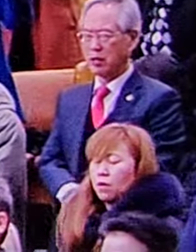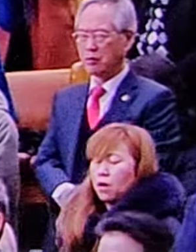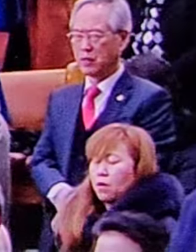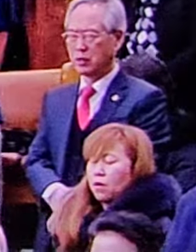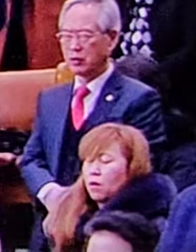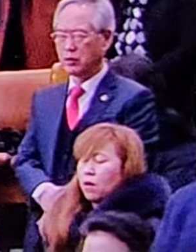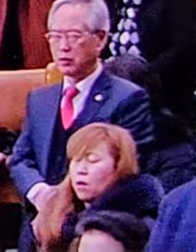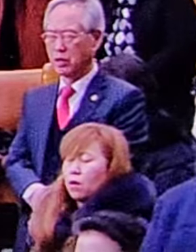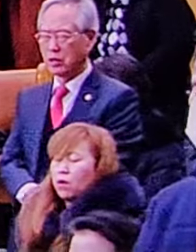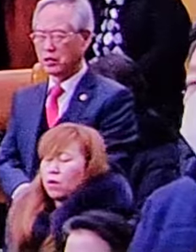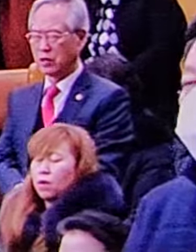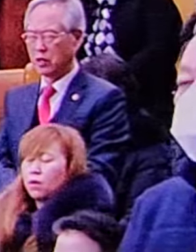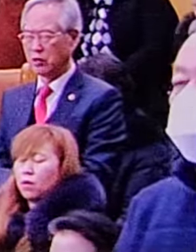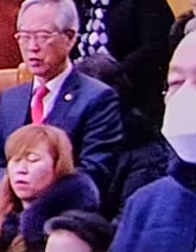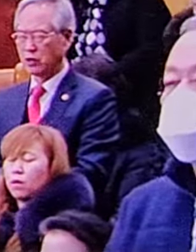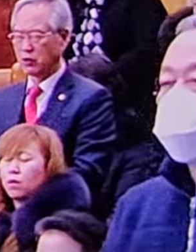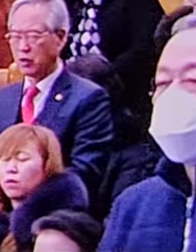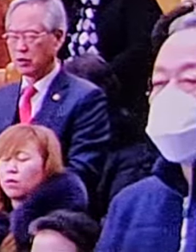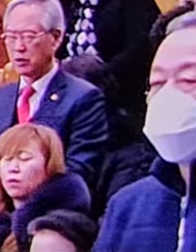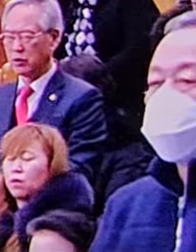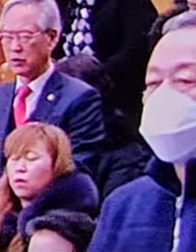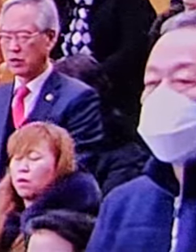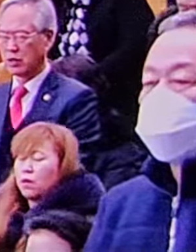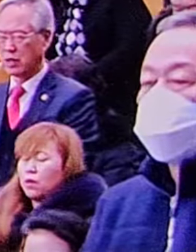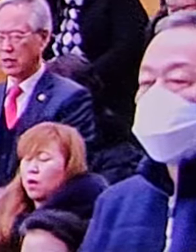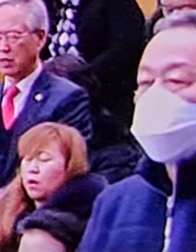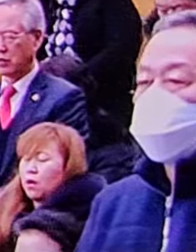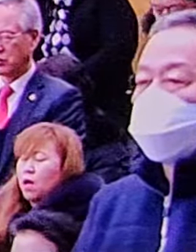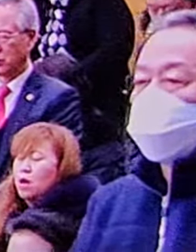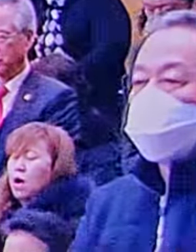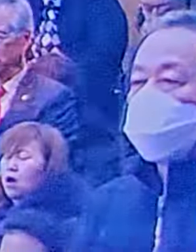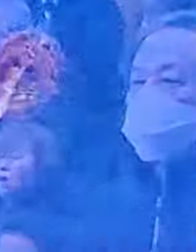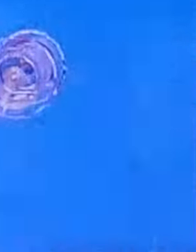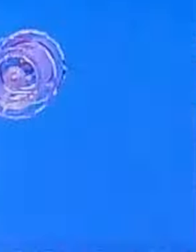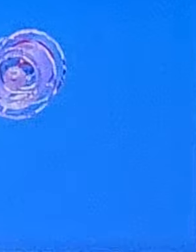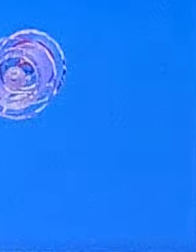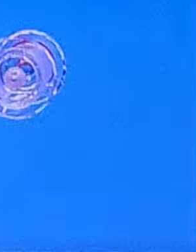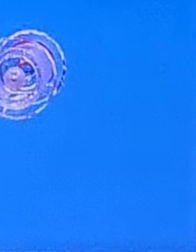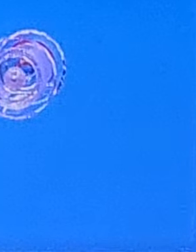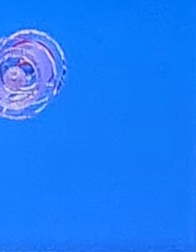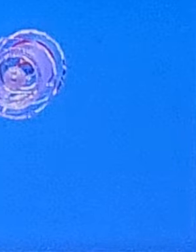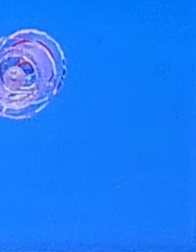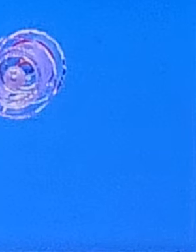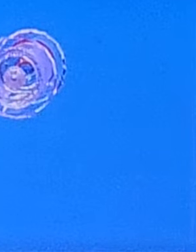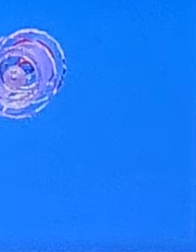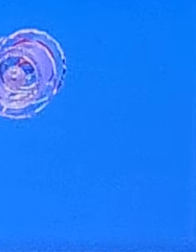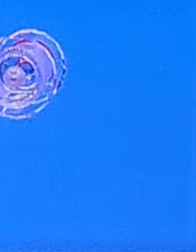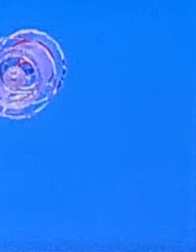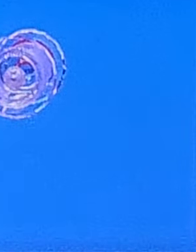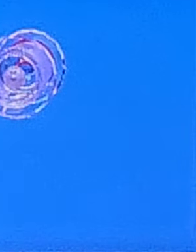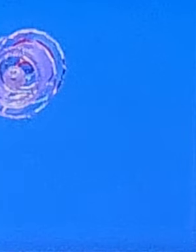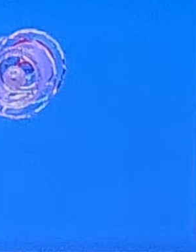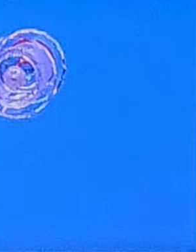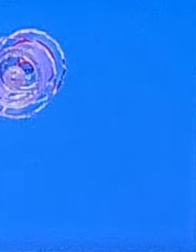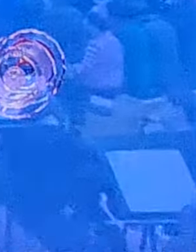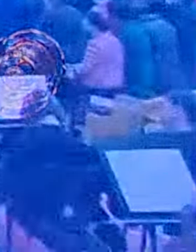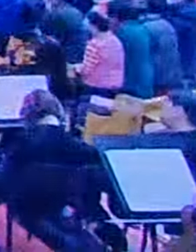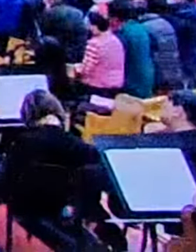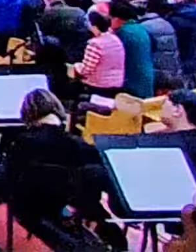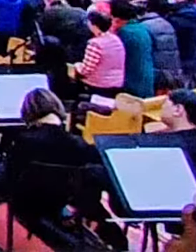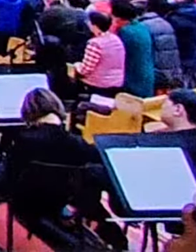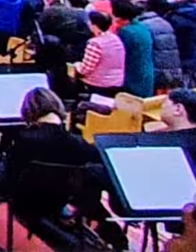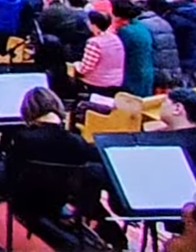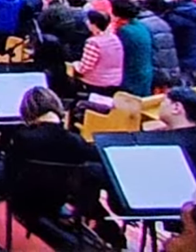뚫어내려 주옵소서. 주님 사랑합니다. 주님 의지합니다. 주님 바라봅니다. 주여 주를 통해서 영광적 열반에 함께